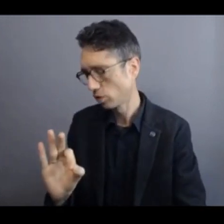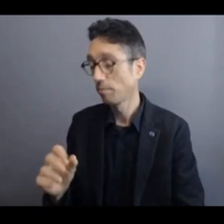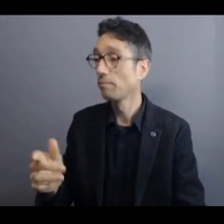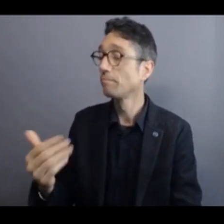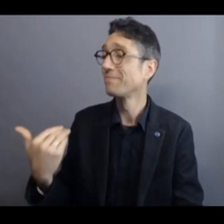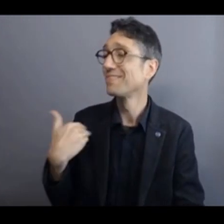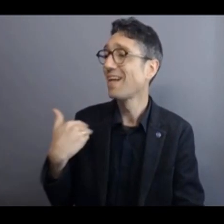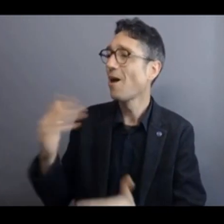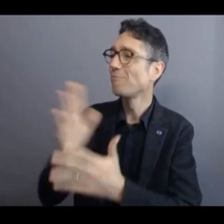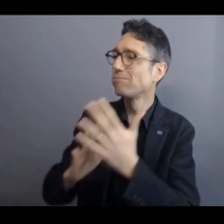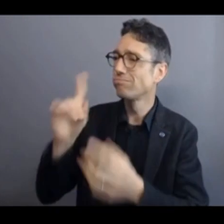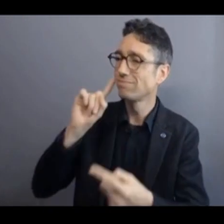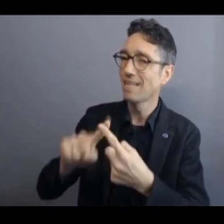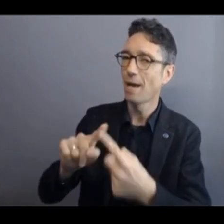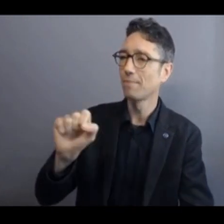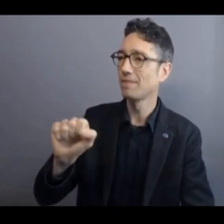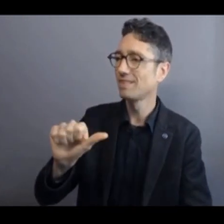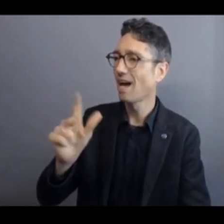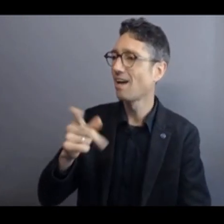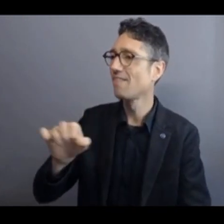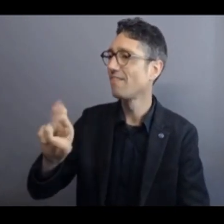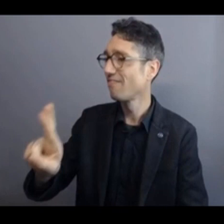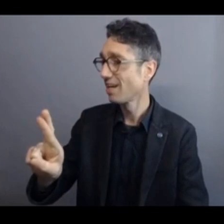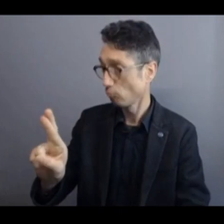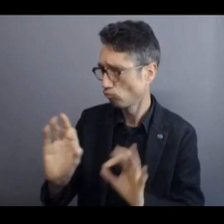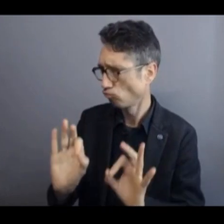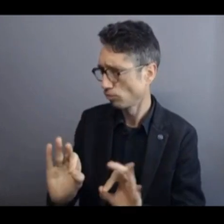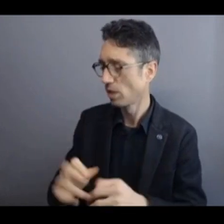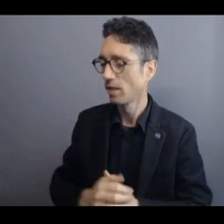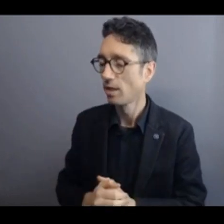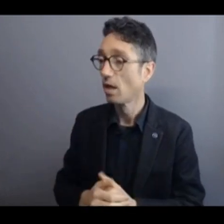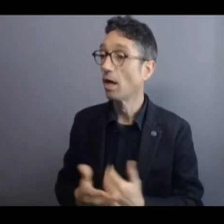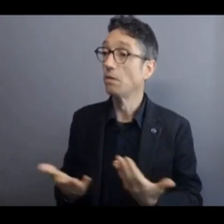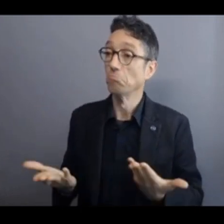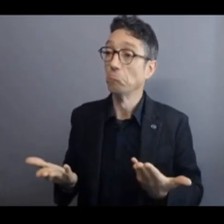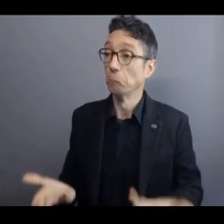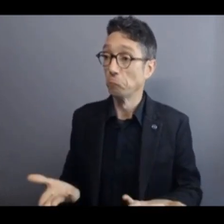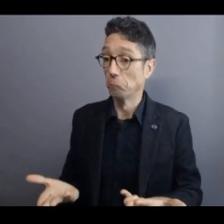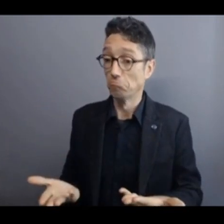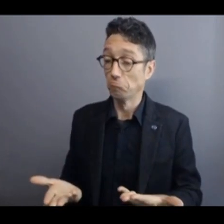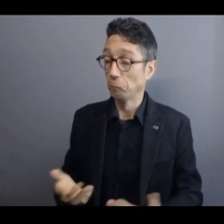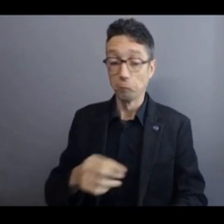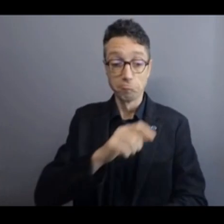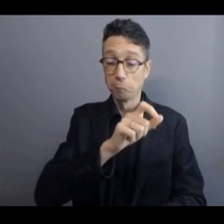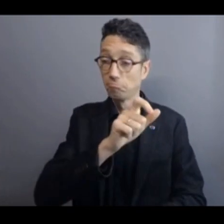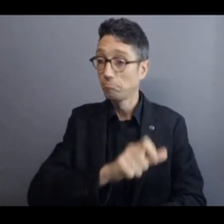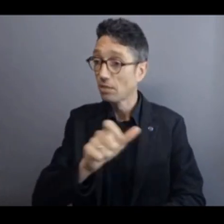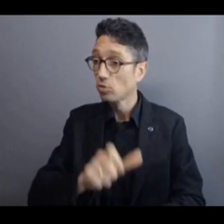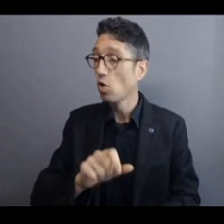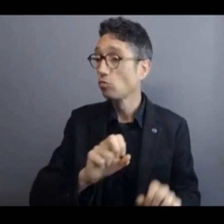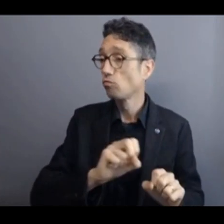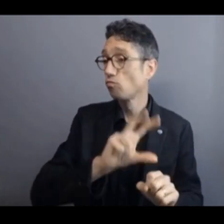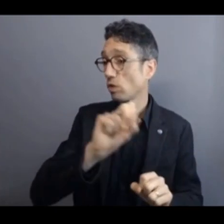exemple, concrètement, quelles sont les mesures pour accompagner au mieux des voyageurs en situation